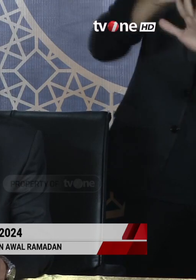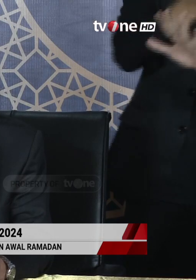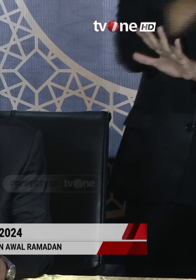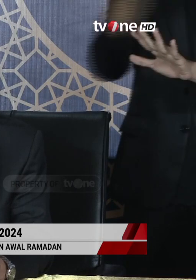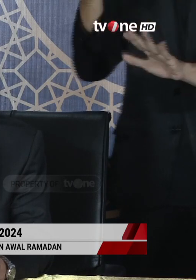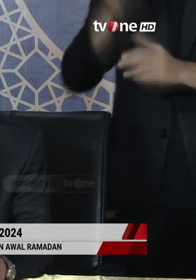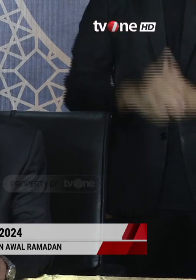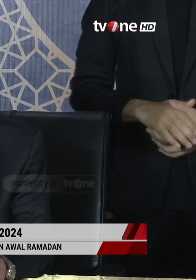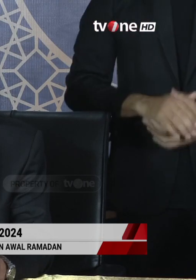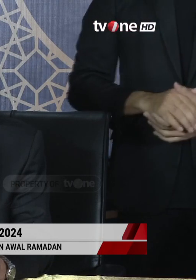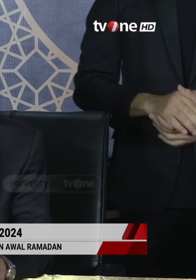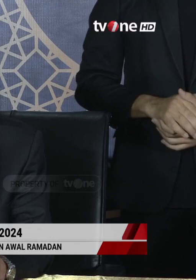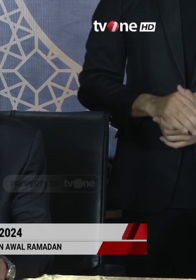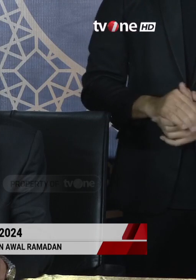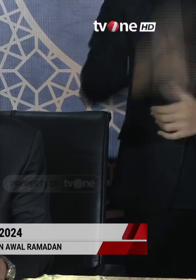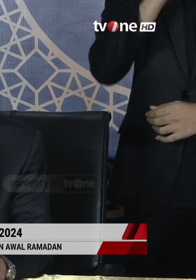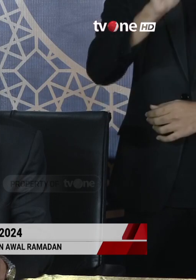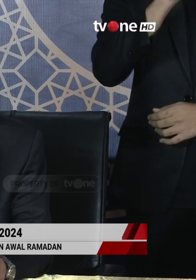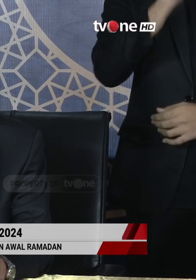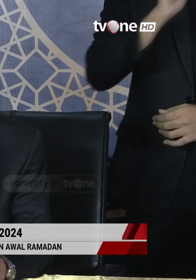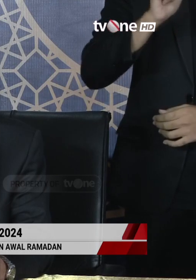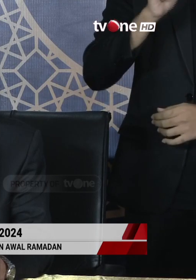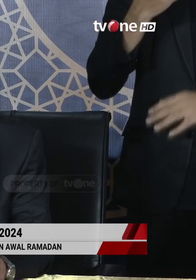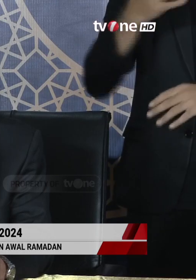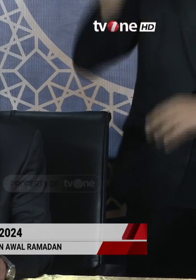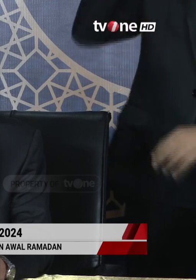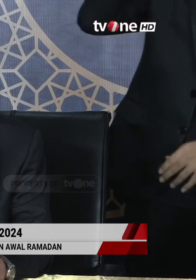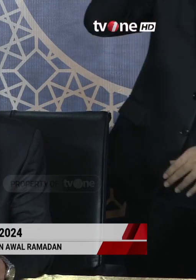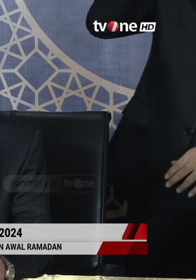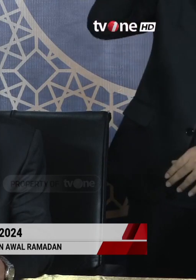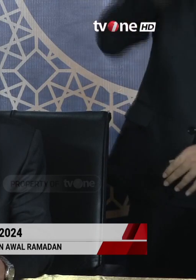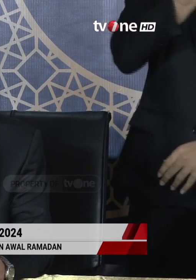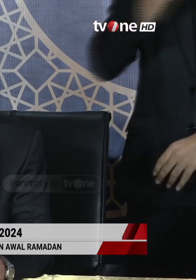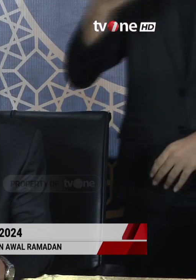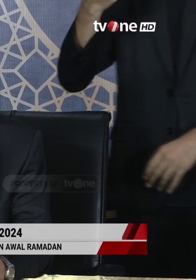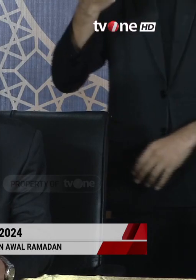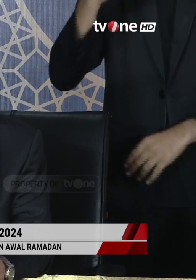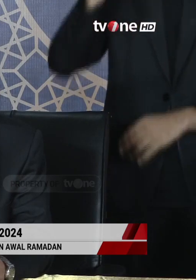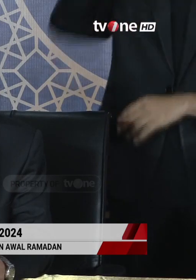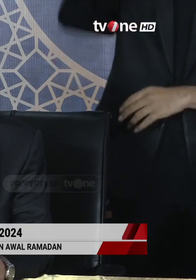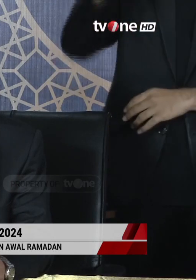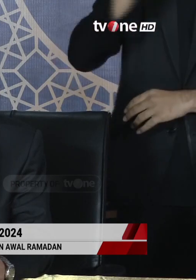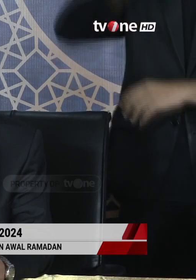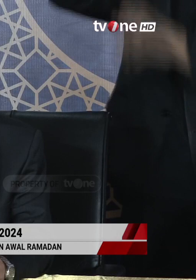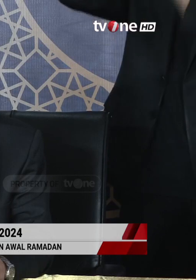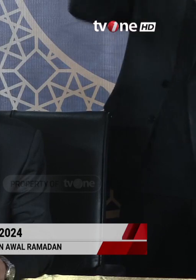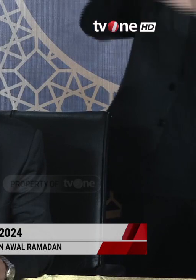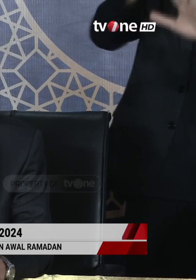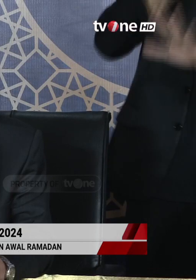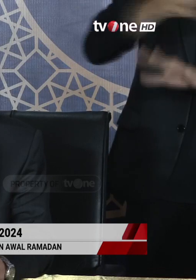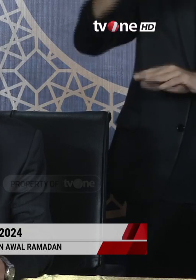kita, khususnya pemimpin-pemimpin kita dalam mengemban amanah kepemimpinan di masa yang akan datang, sehingga akan